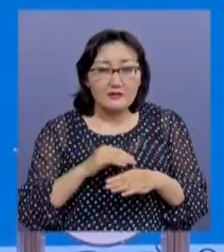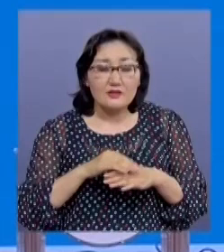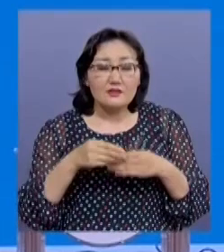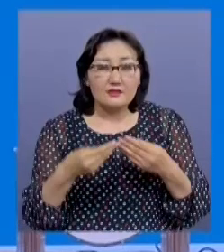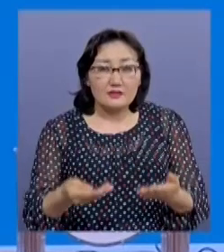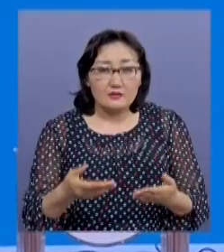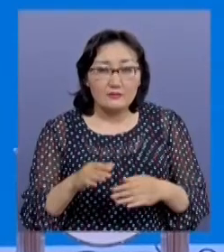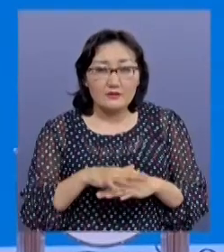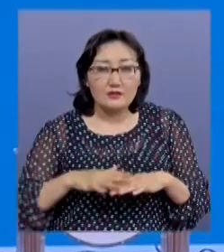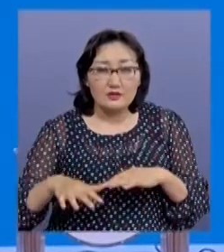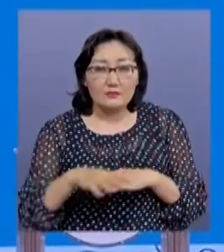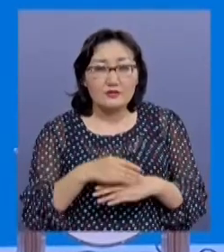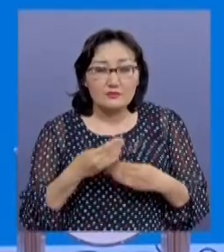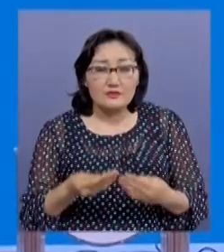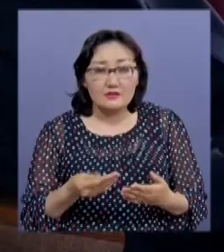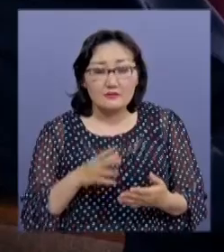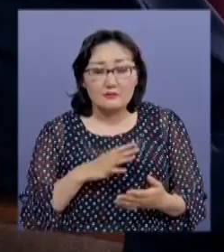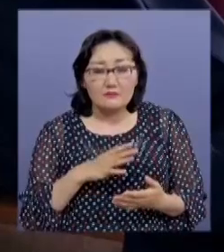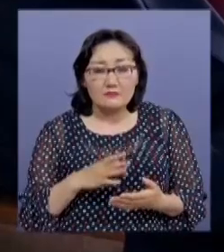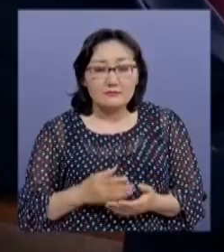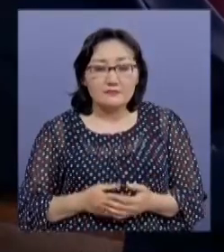жұмсадым. Оның барлығы.